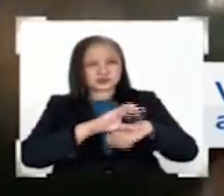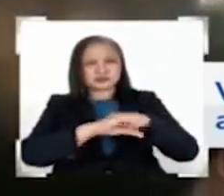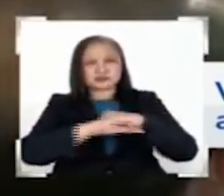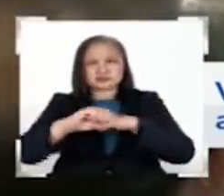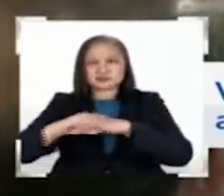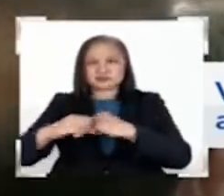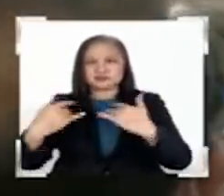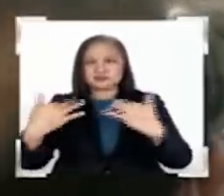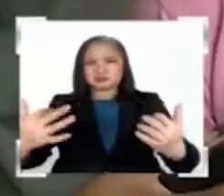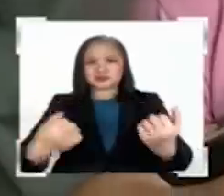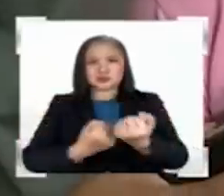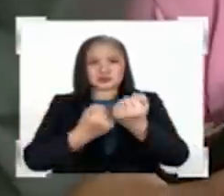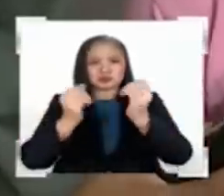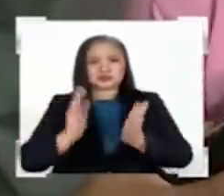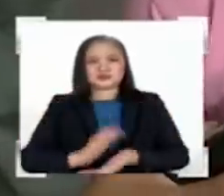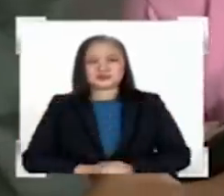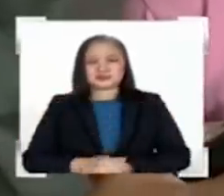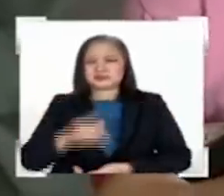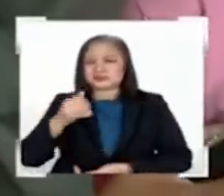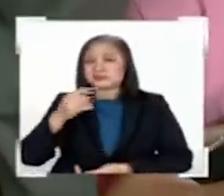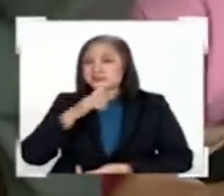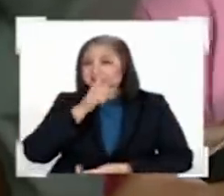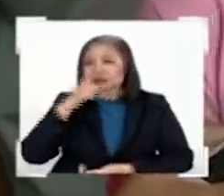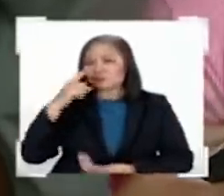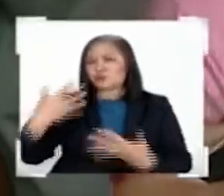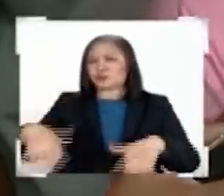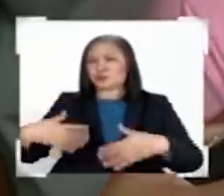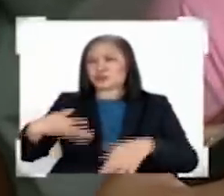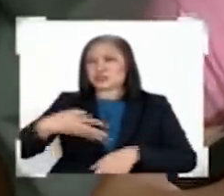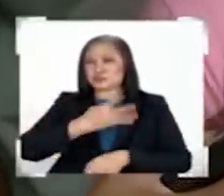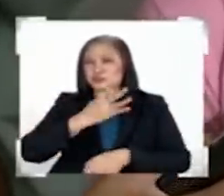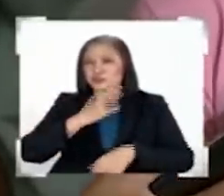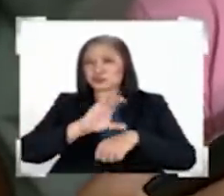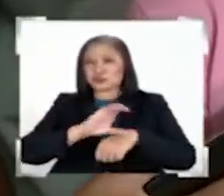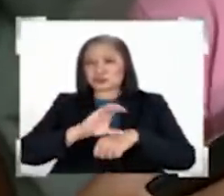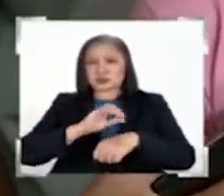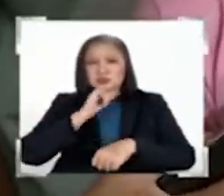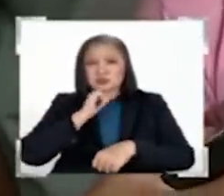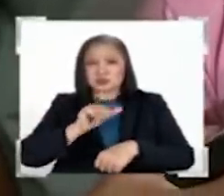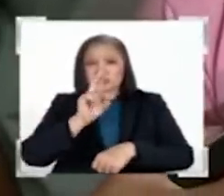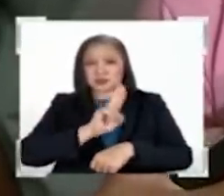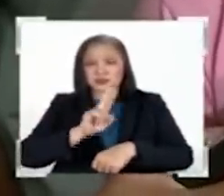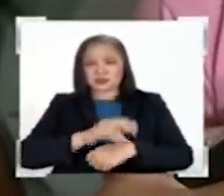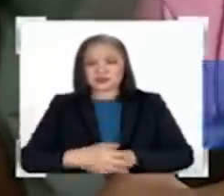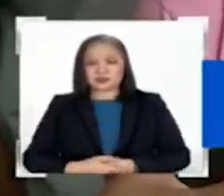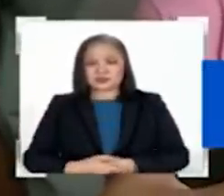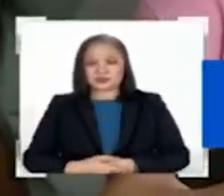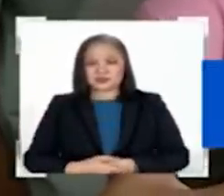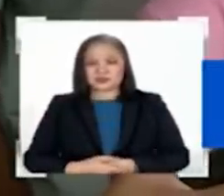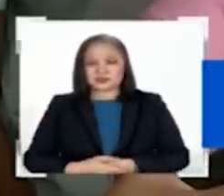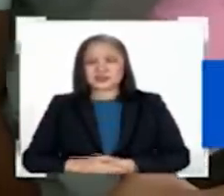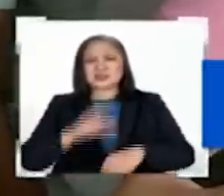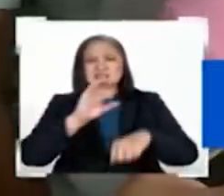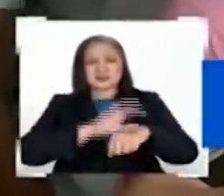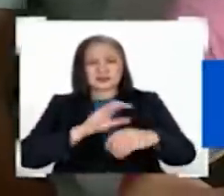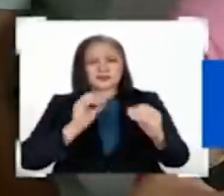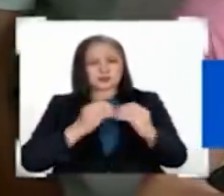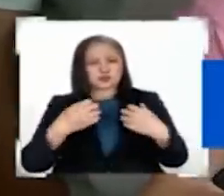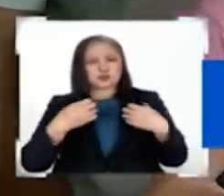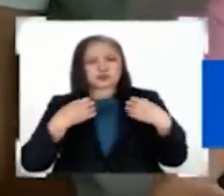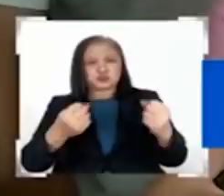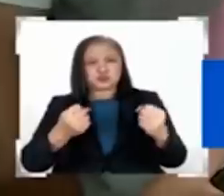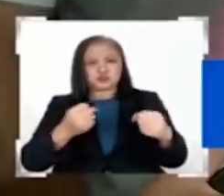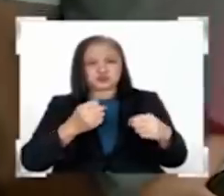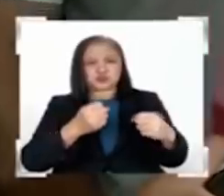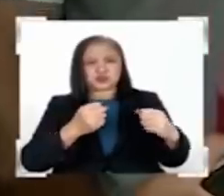taga-suporta. Masyado naman yata yung insulto sa simbahan. Di ang simbahan hindi naman magpapagamit. Yung simbahan mas matatag na institusyon ito kesa sa aming